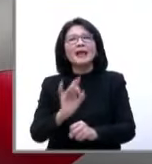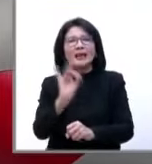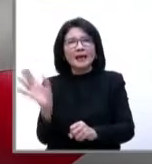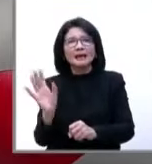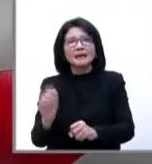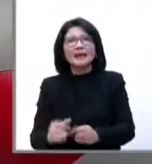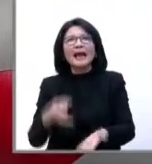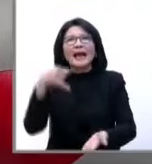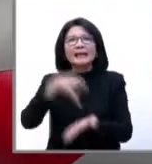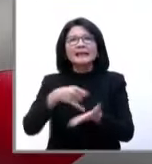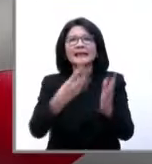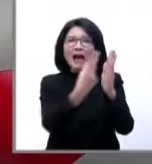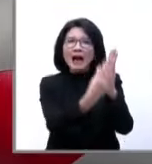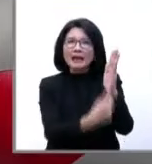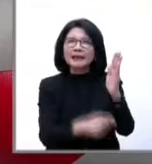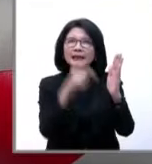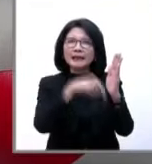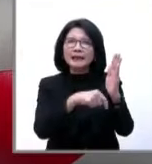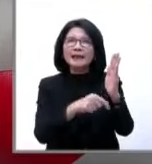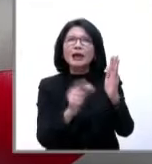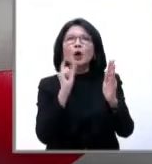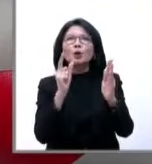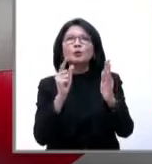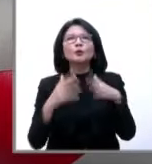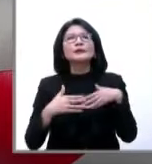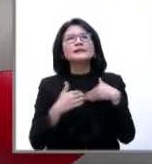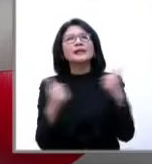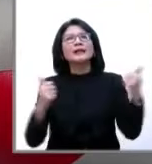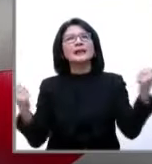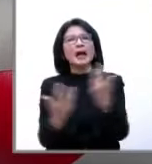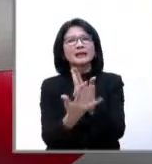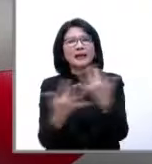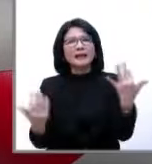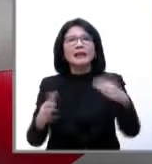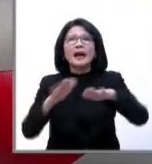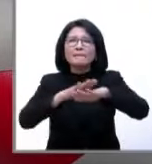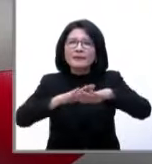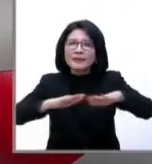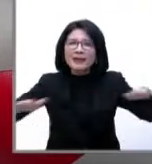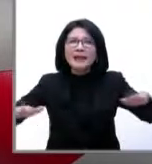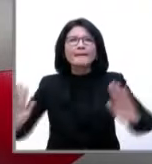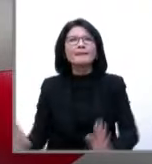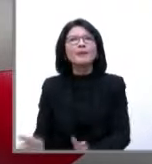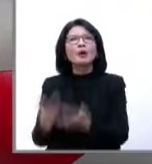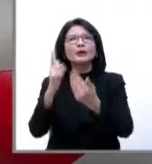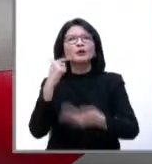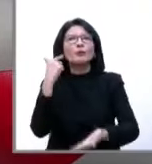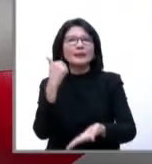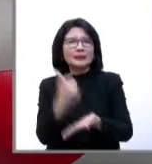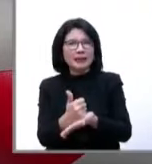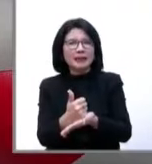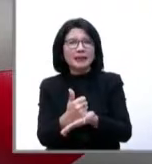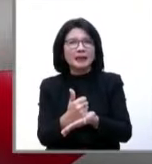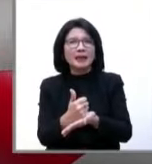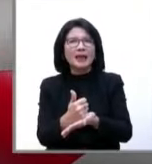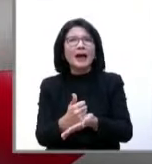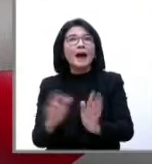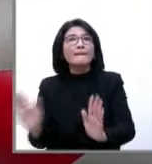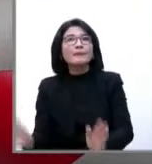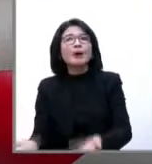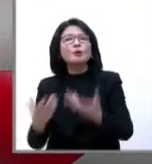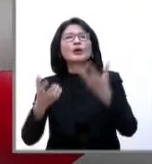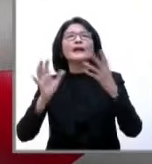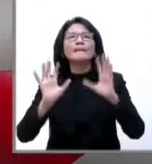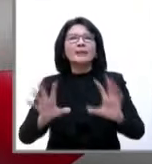adalah anggaran ini dipakai untuk kesejahteraan rakyat pemerataan pembangunan itu penting dan sekali lagi pembangunan yang